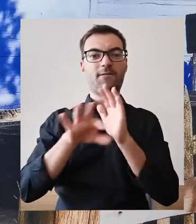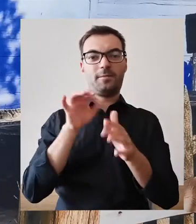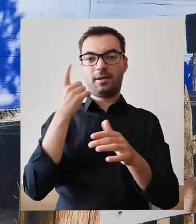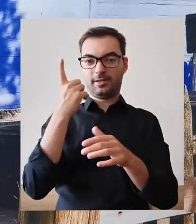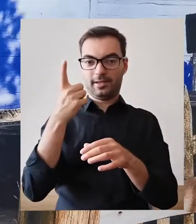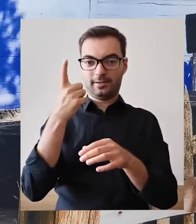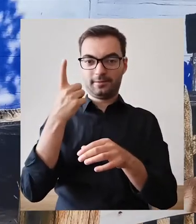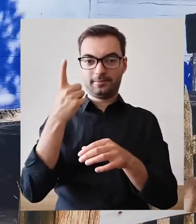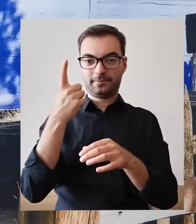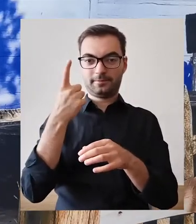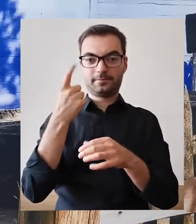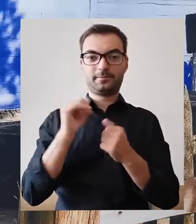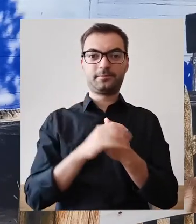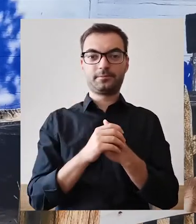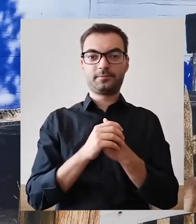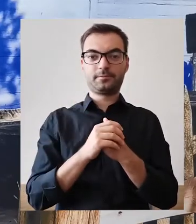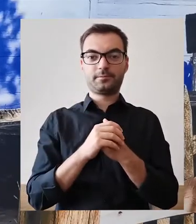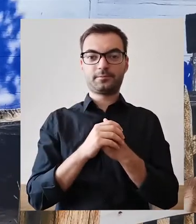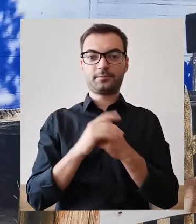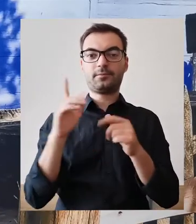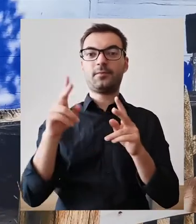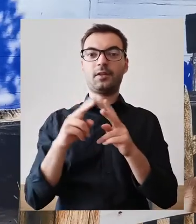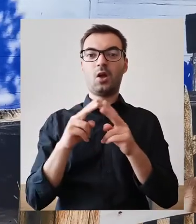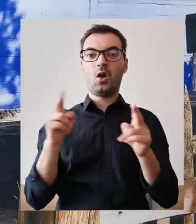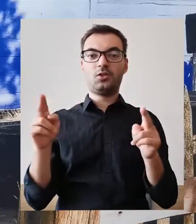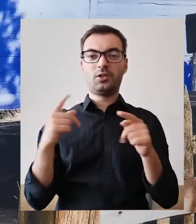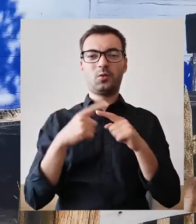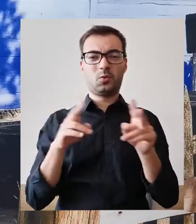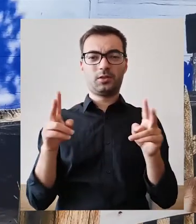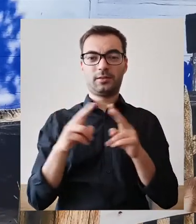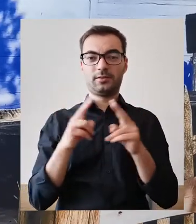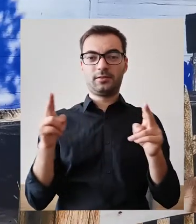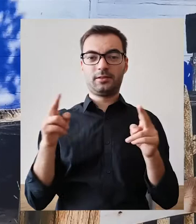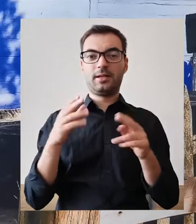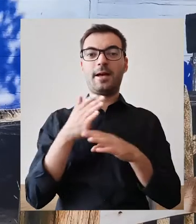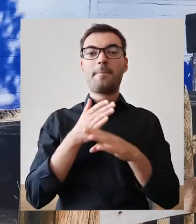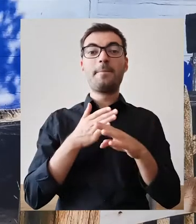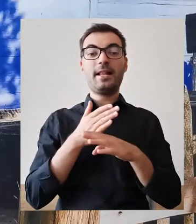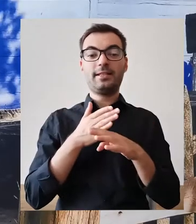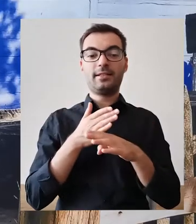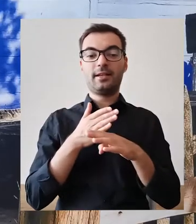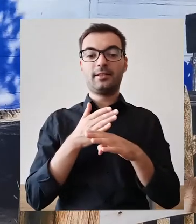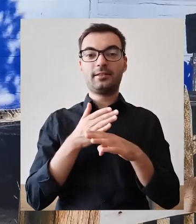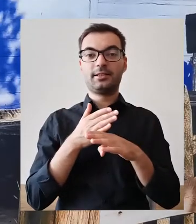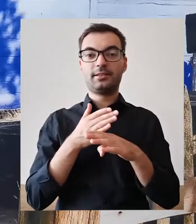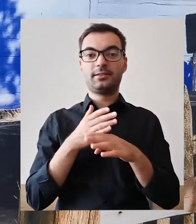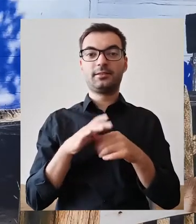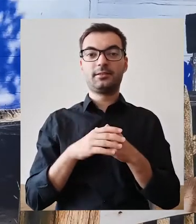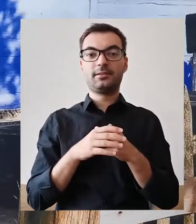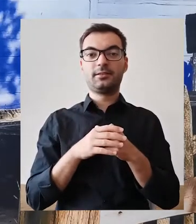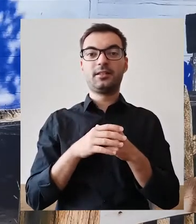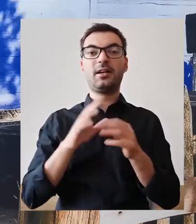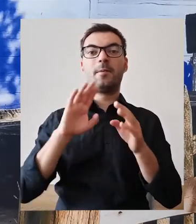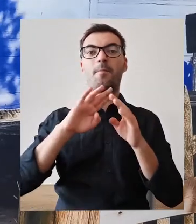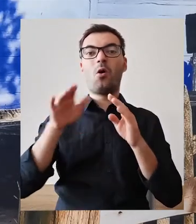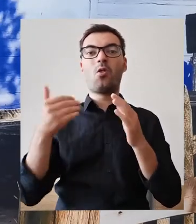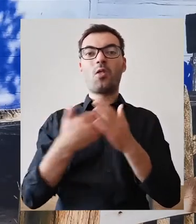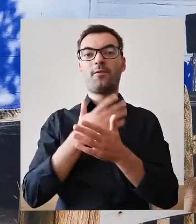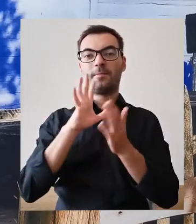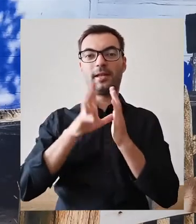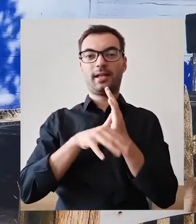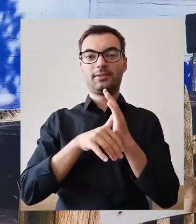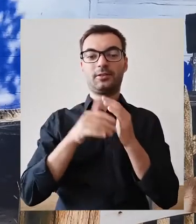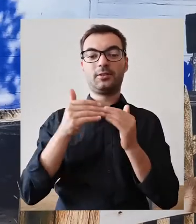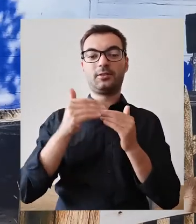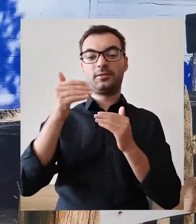na bardzo krótkim odcinku ulica staje się za nowym miastem nad